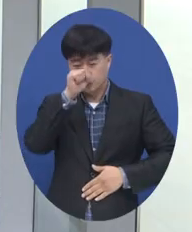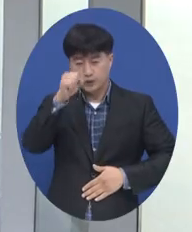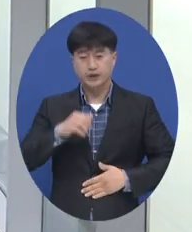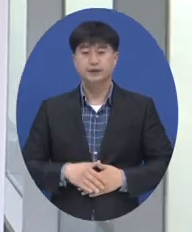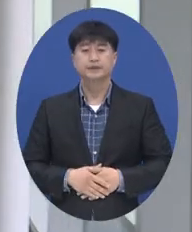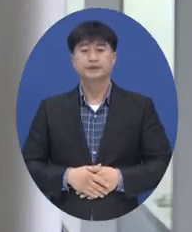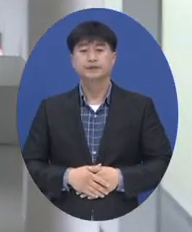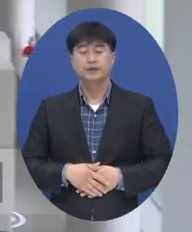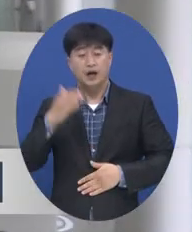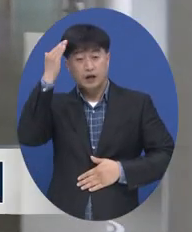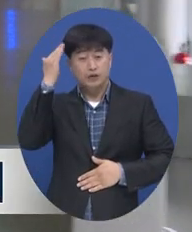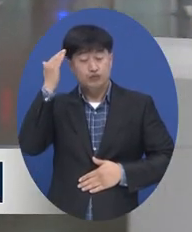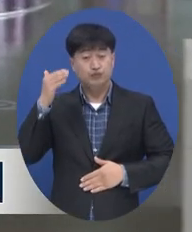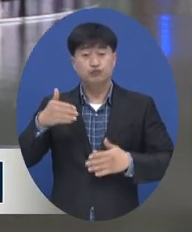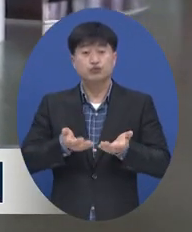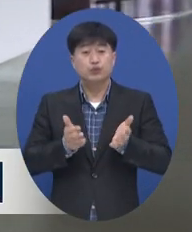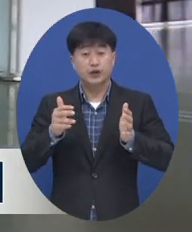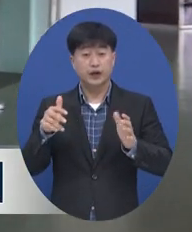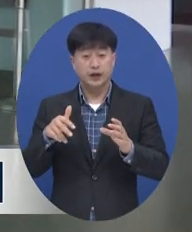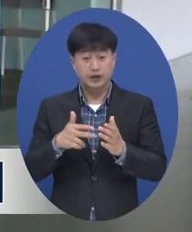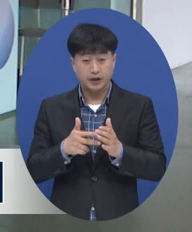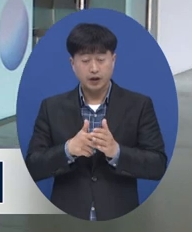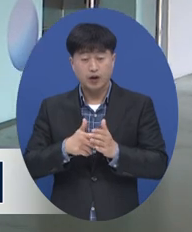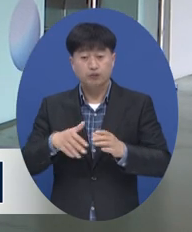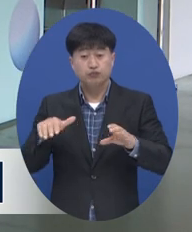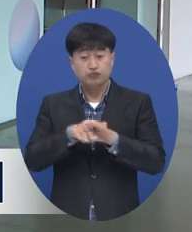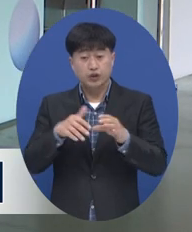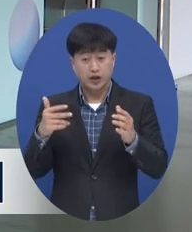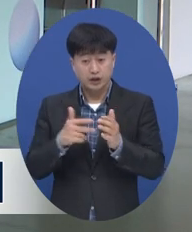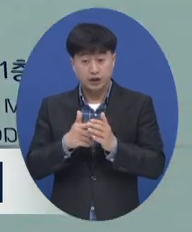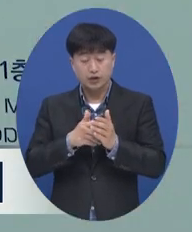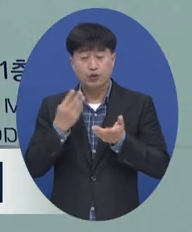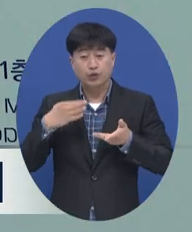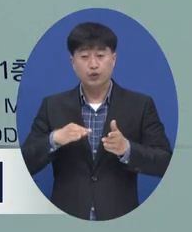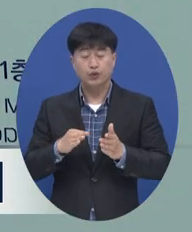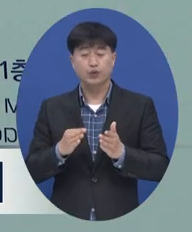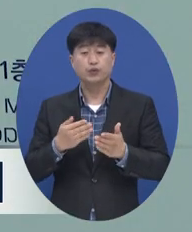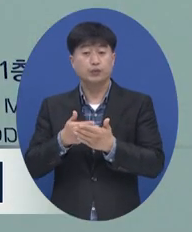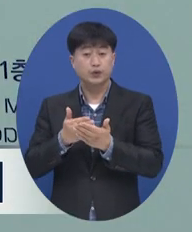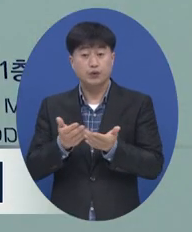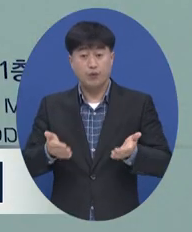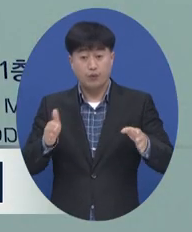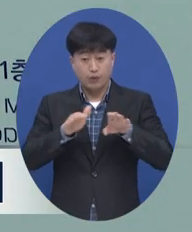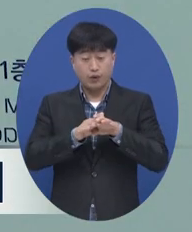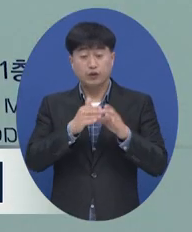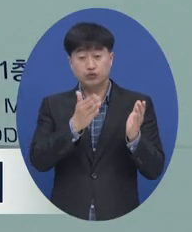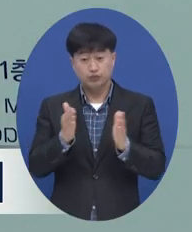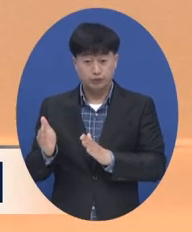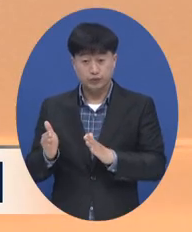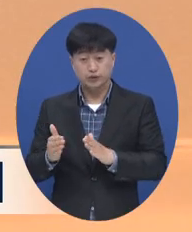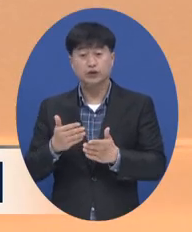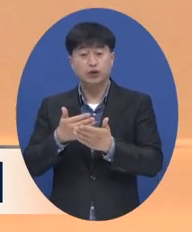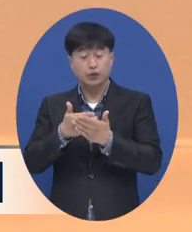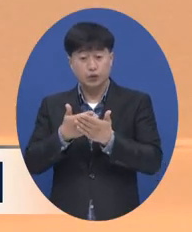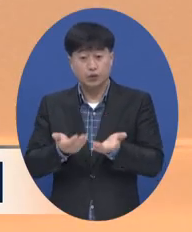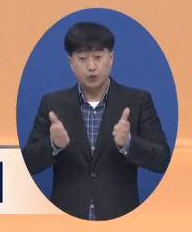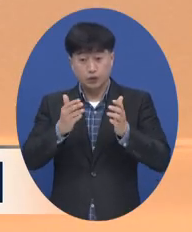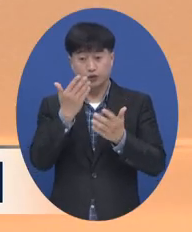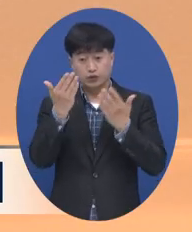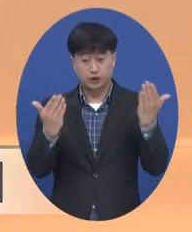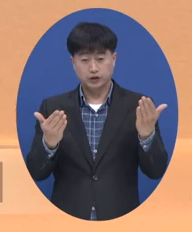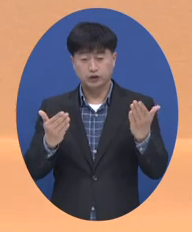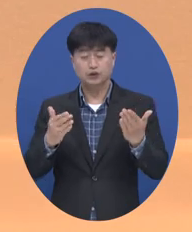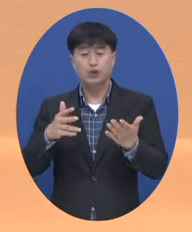좋았어요. 한국도자재단과 경기문화재단이 경기도 미술관에 마련한 현대도예전, 공중정원 상상의